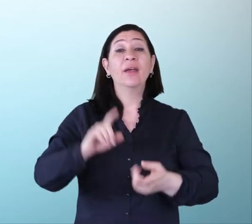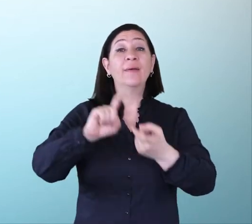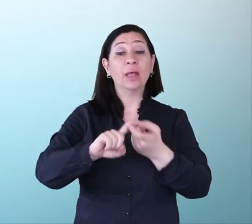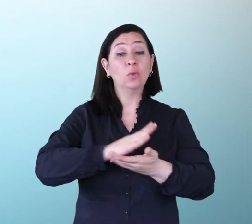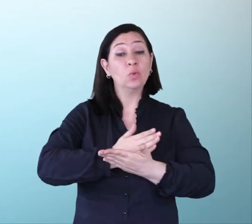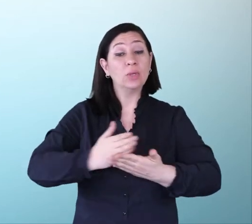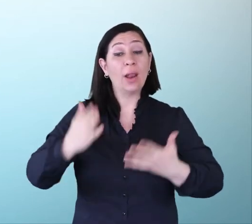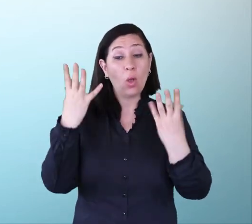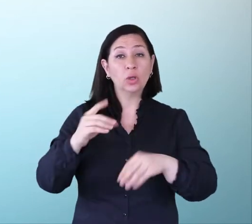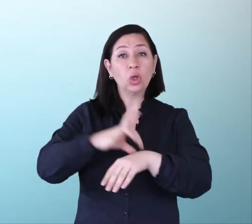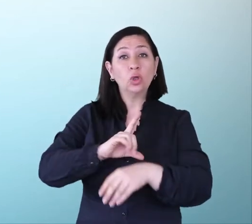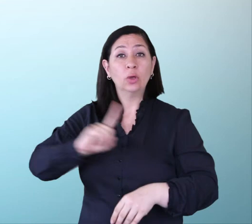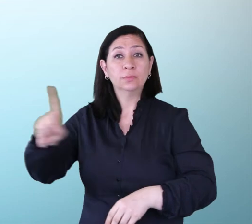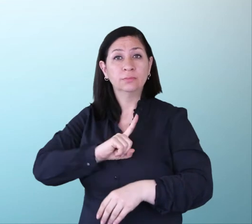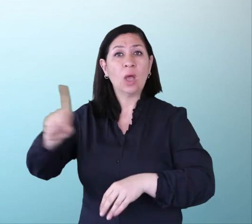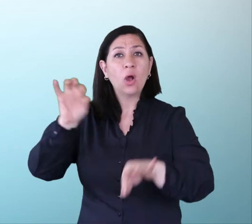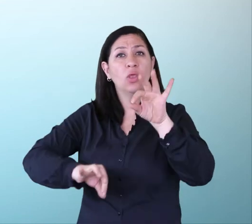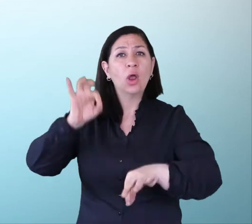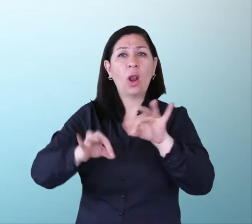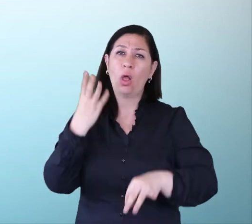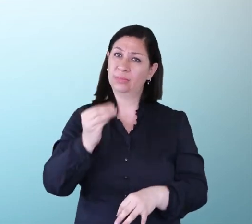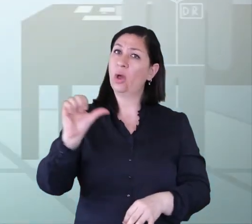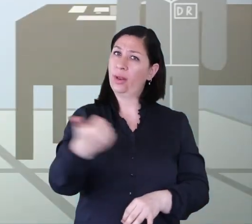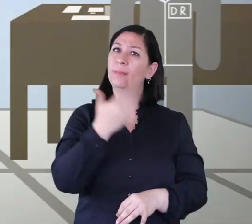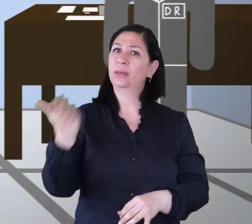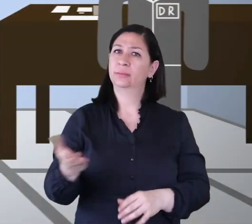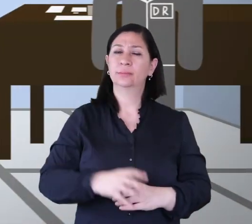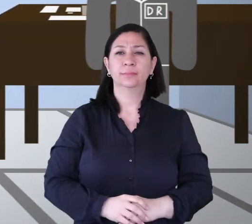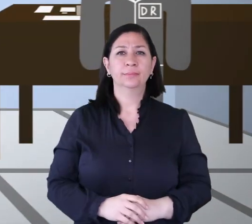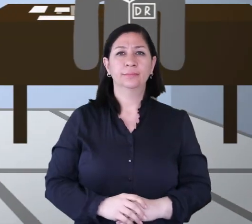ve düzenli olarak doktor takibine gidilmesi önem taşır.